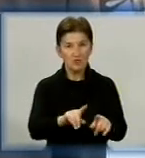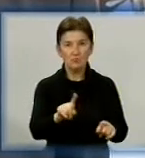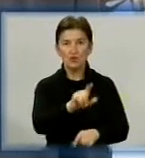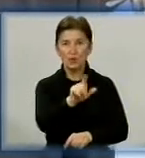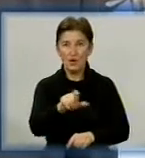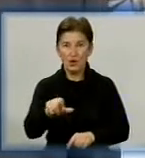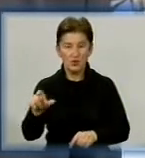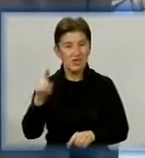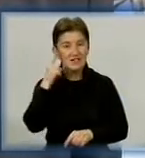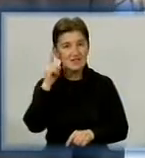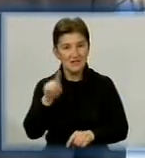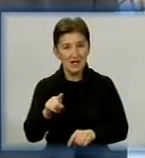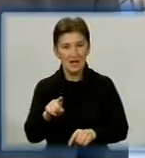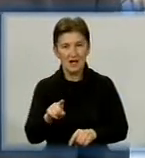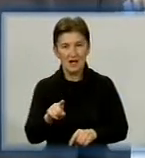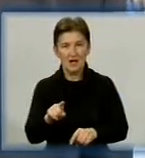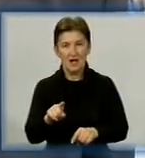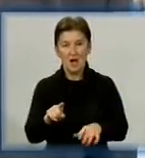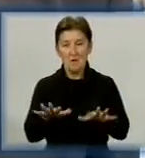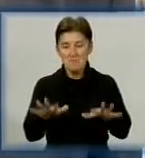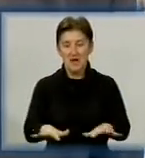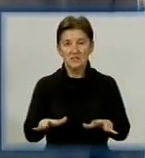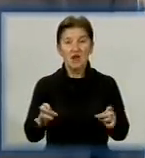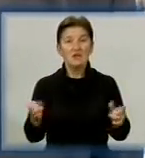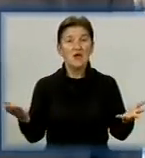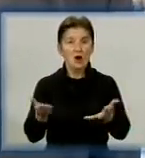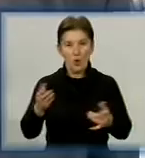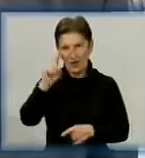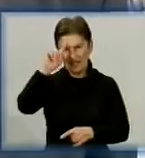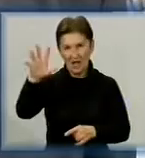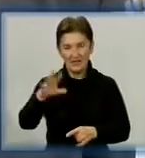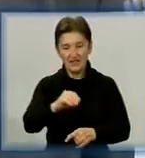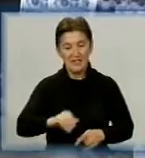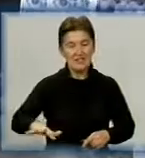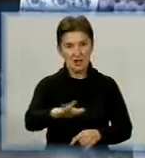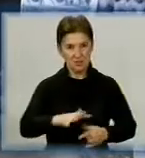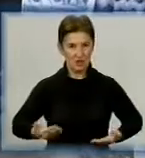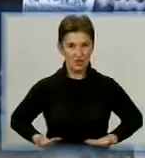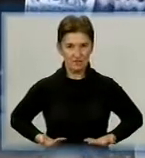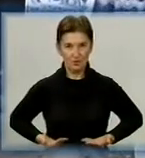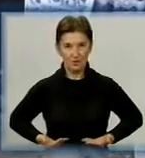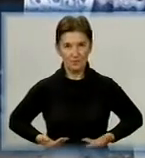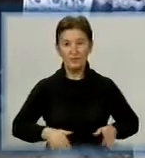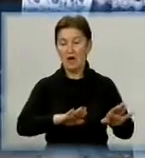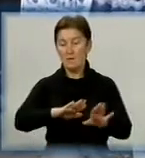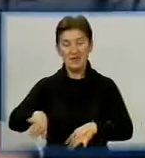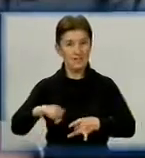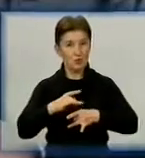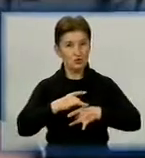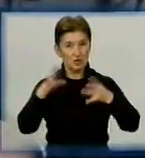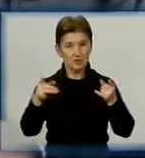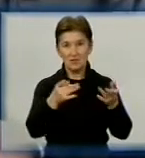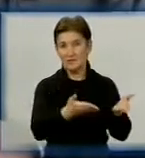знали, местные люди, на какой славной земле они живут. Після урочистостей науковців запросили